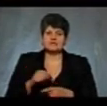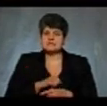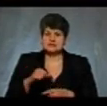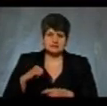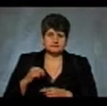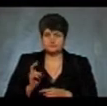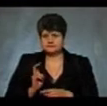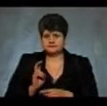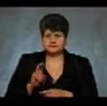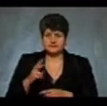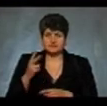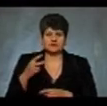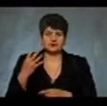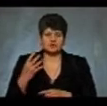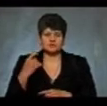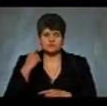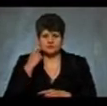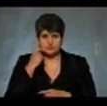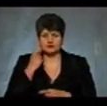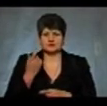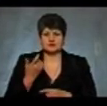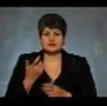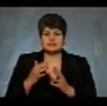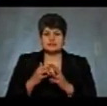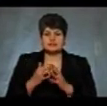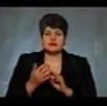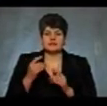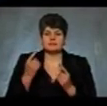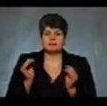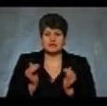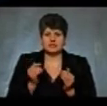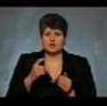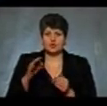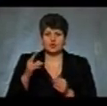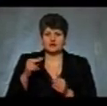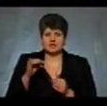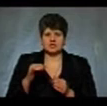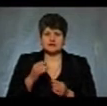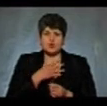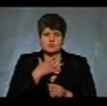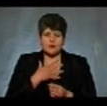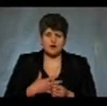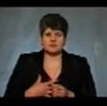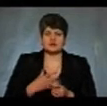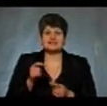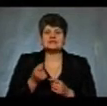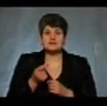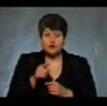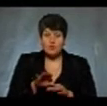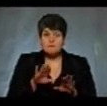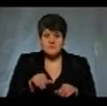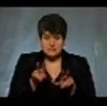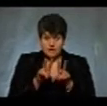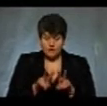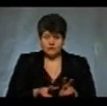самостійно звернувся 24-літній житель села Малий Ходачків з осколковими пораненнями, звідки його після